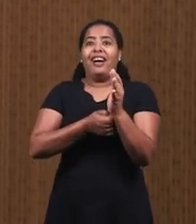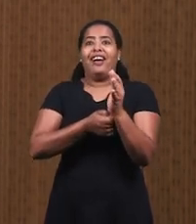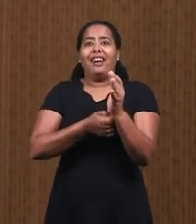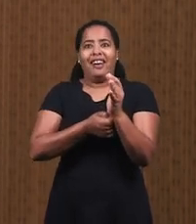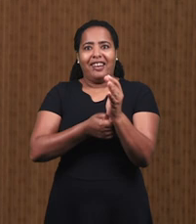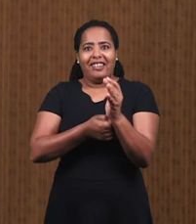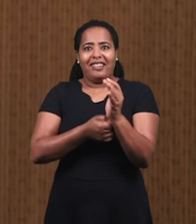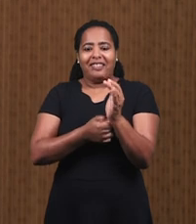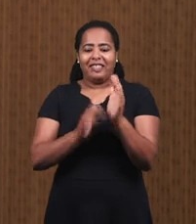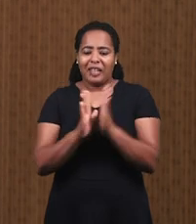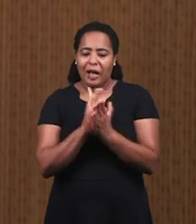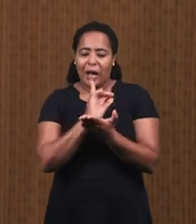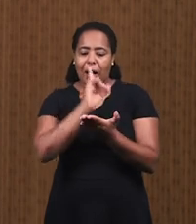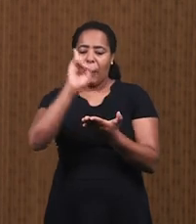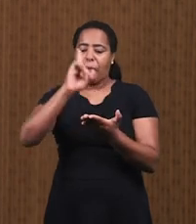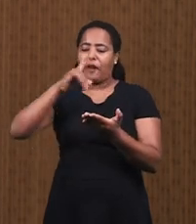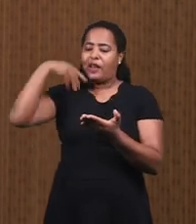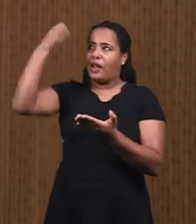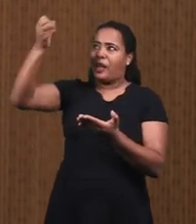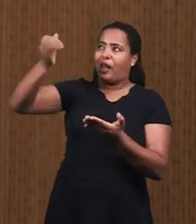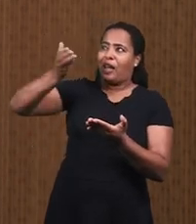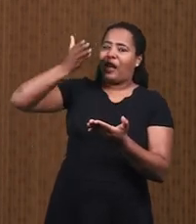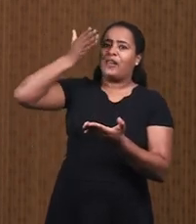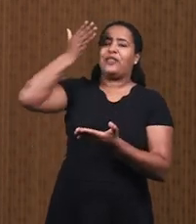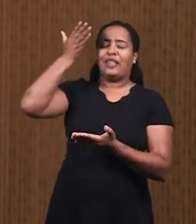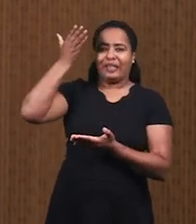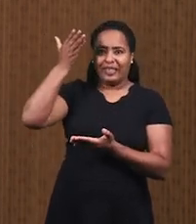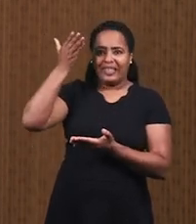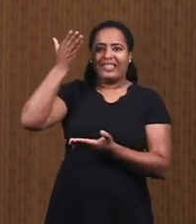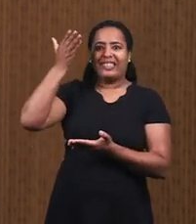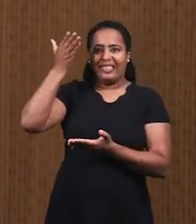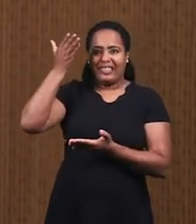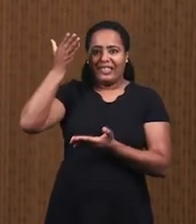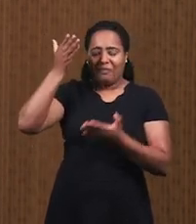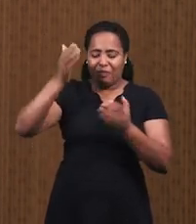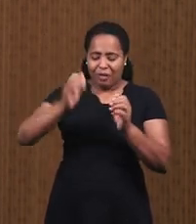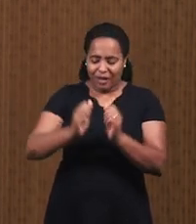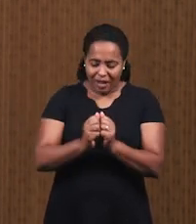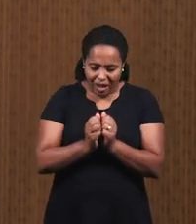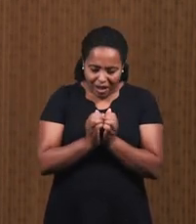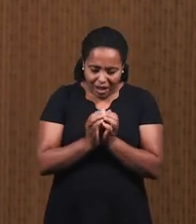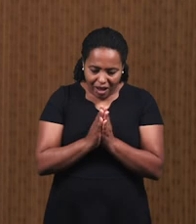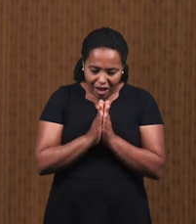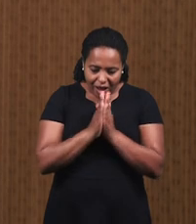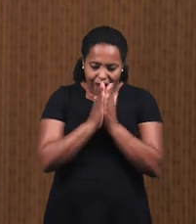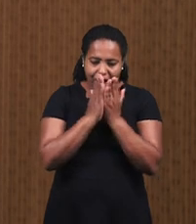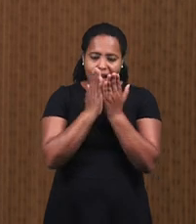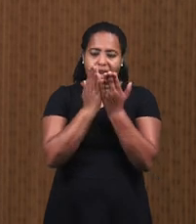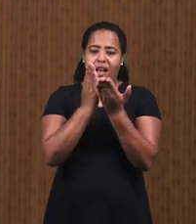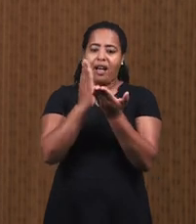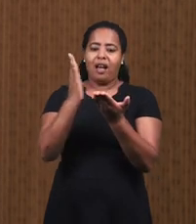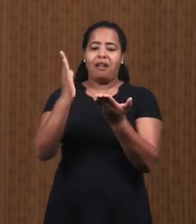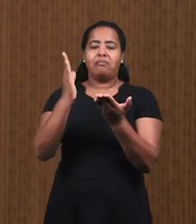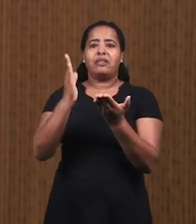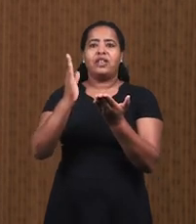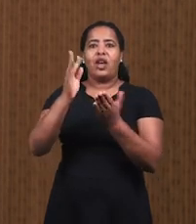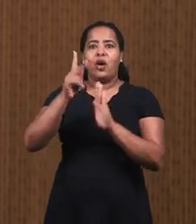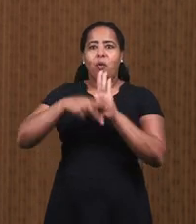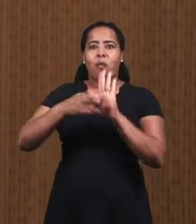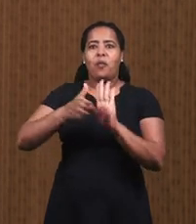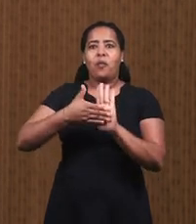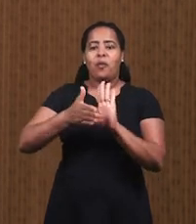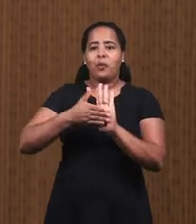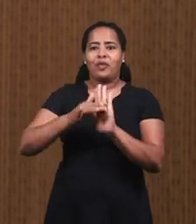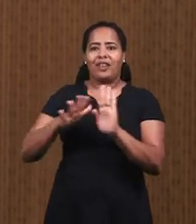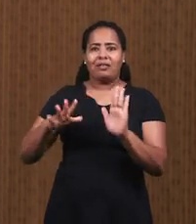эта тайна, открывается нам, что Слово Божье, оно живое, оно открывается нам и